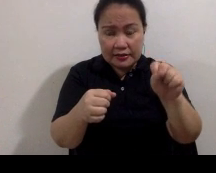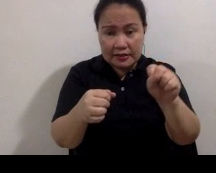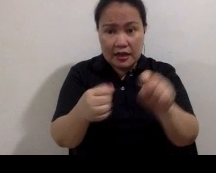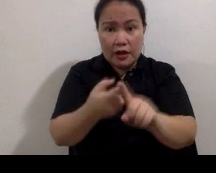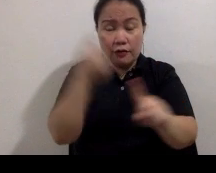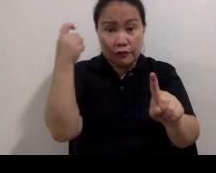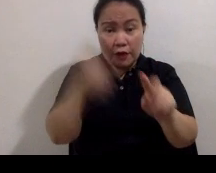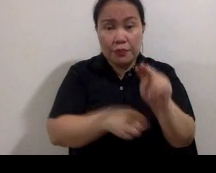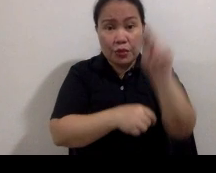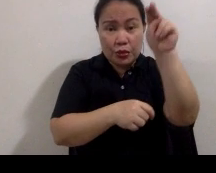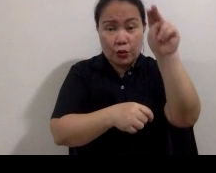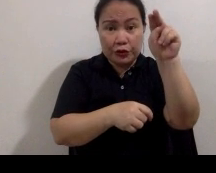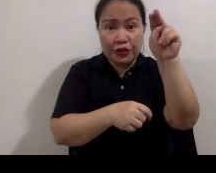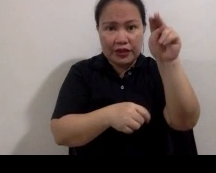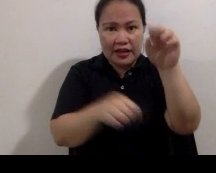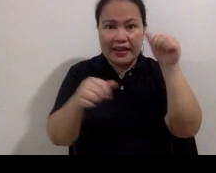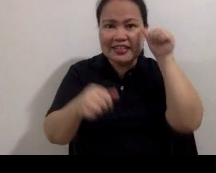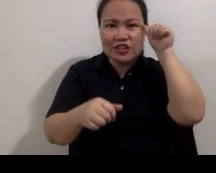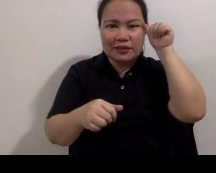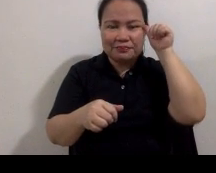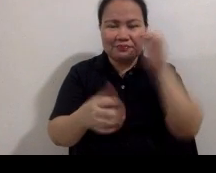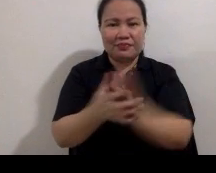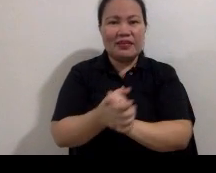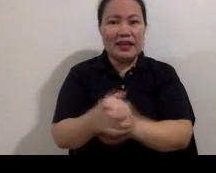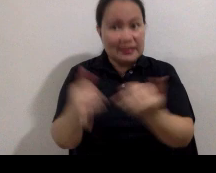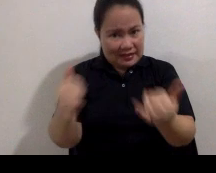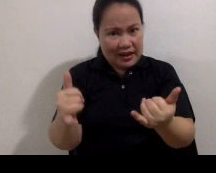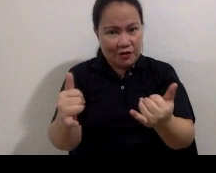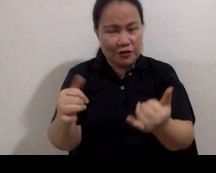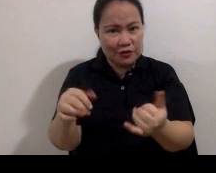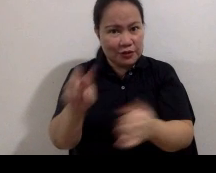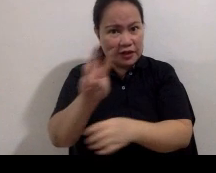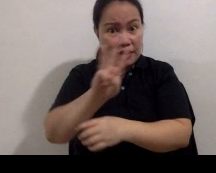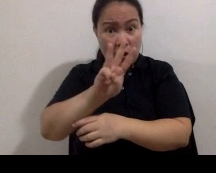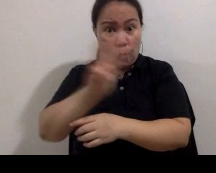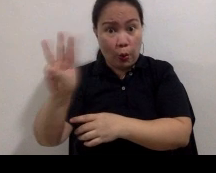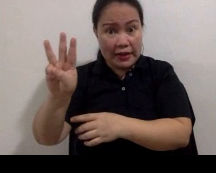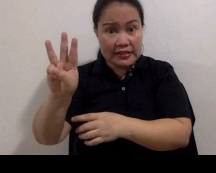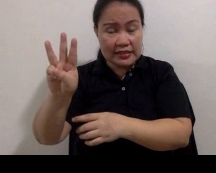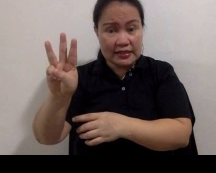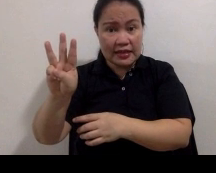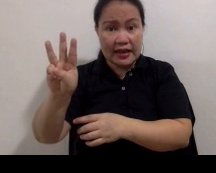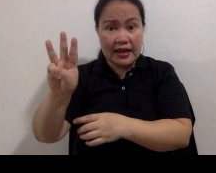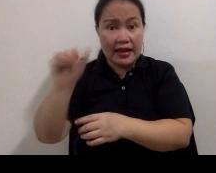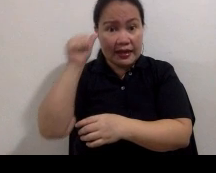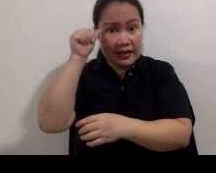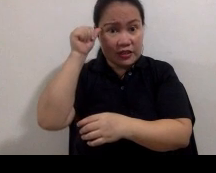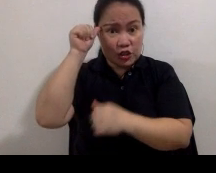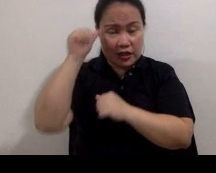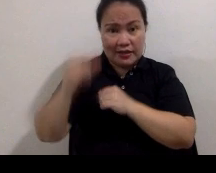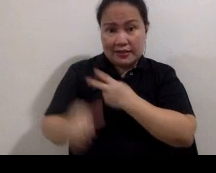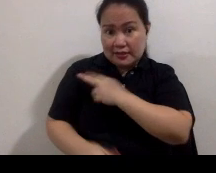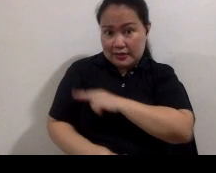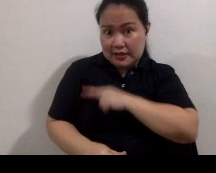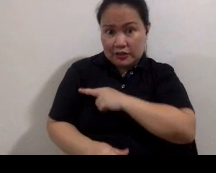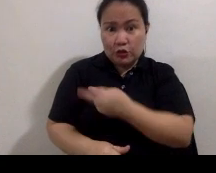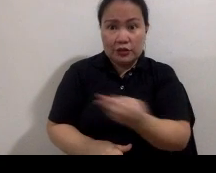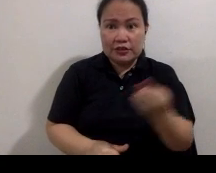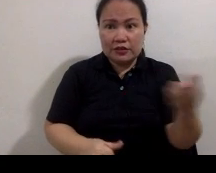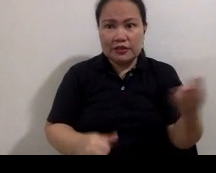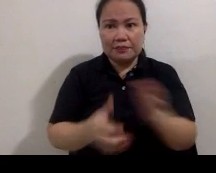mineral na nagmula sa Hilagang Asya. Okay, dito na tayo sa Kanlurang Asya. Yamang likas sa Kanlurang